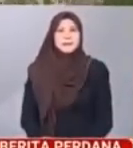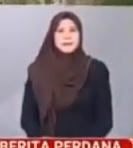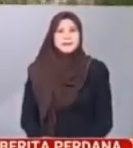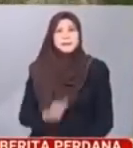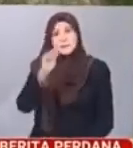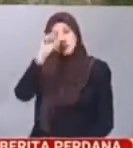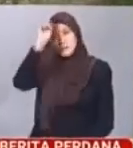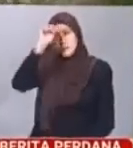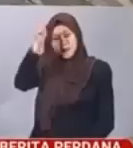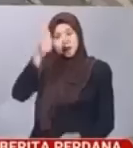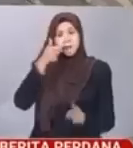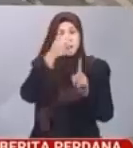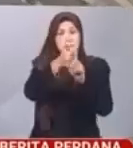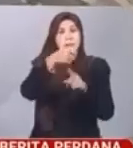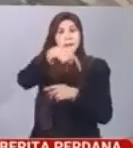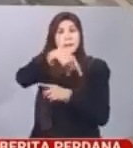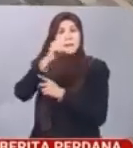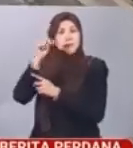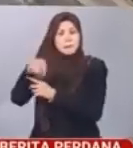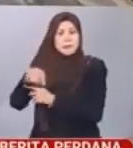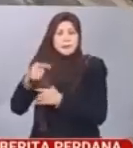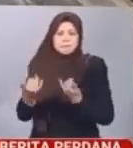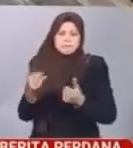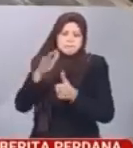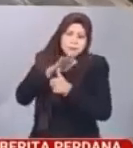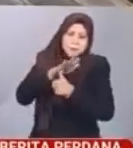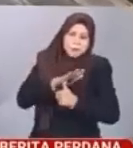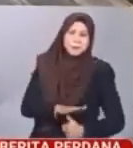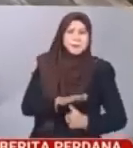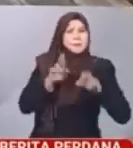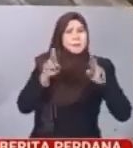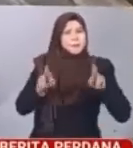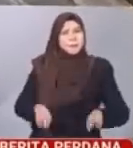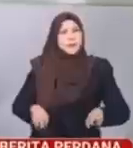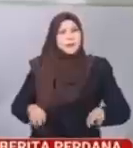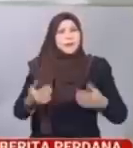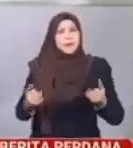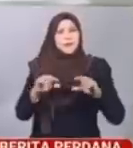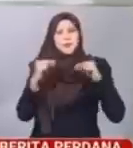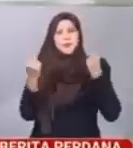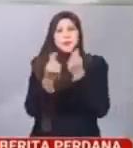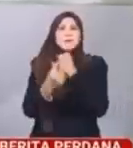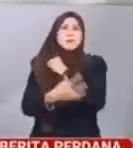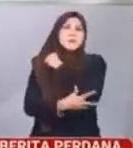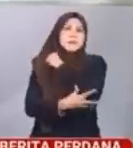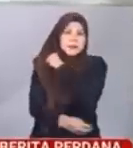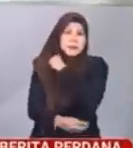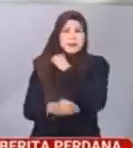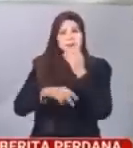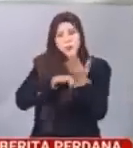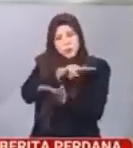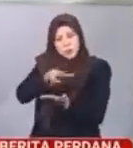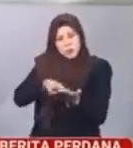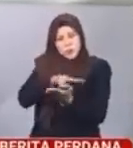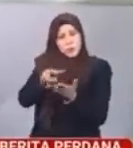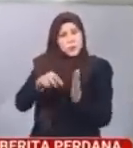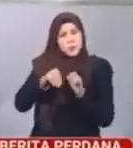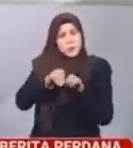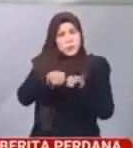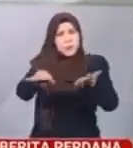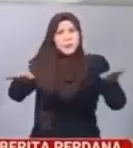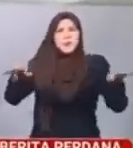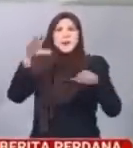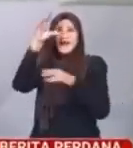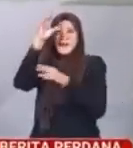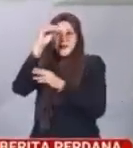Di India, perintah berkurung menambah tekanan kepada kehidupan rakyat yang dikategorikan miskin. Video tular ini menunjukkan